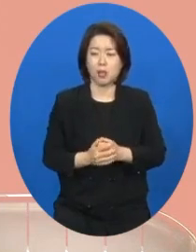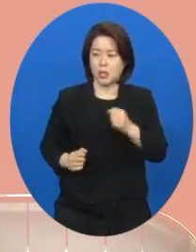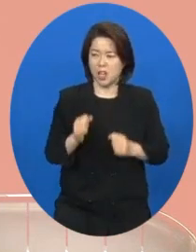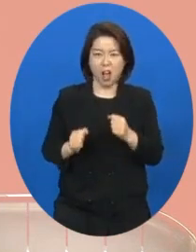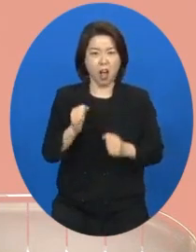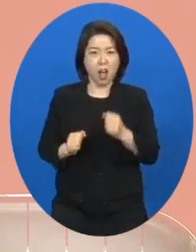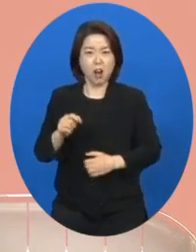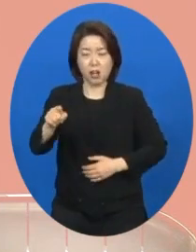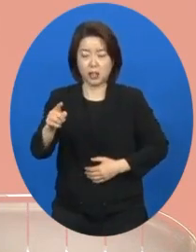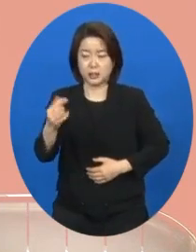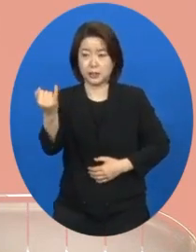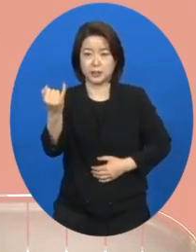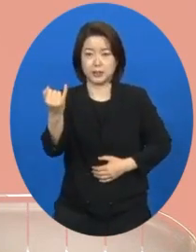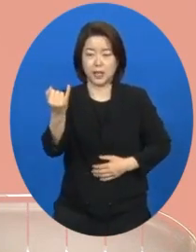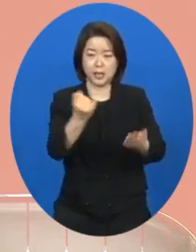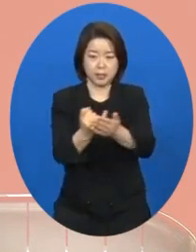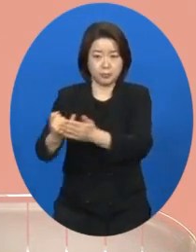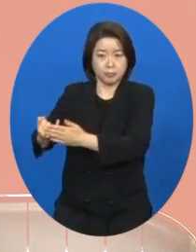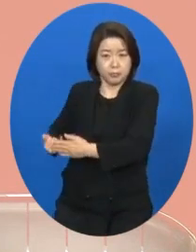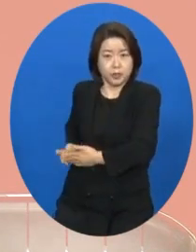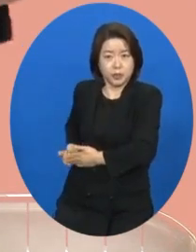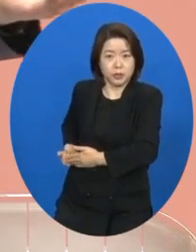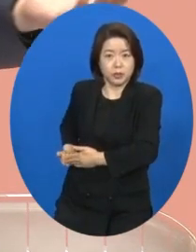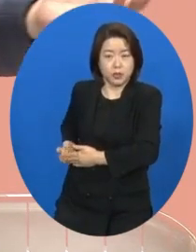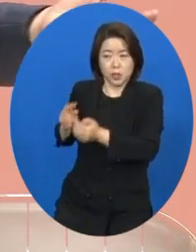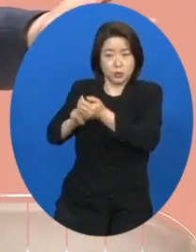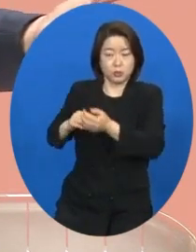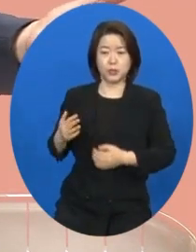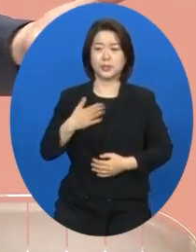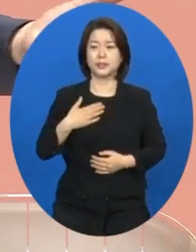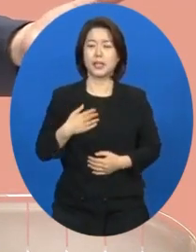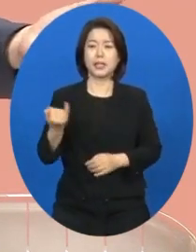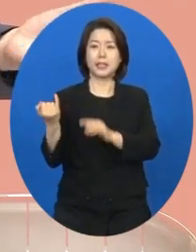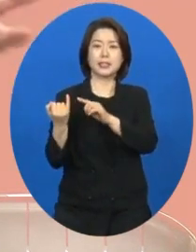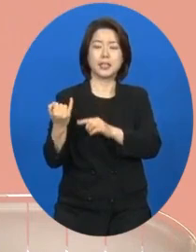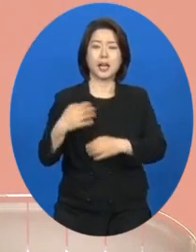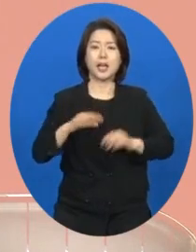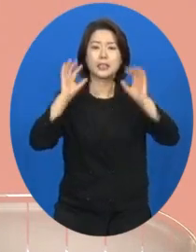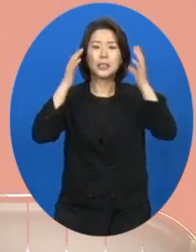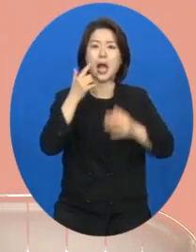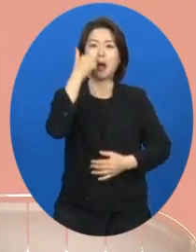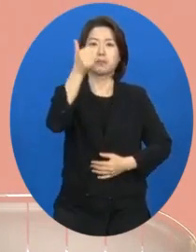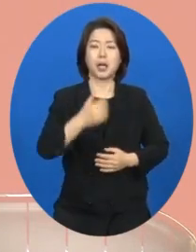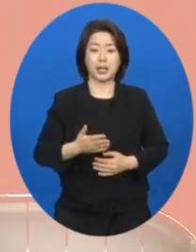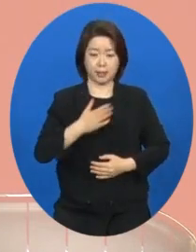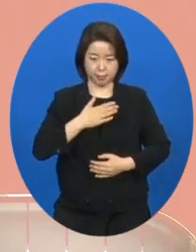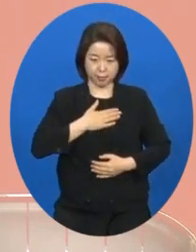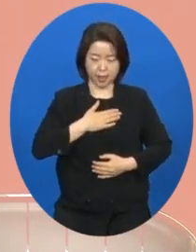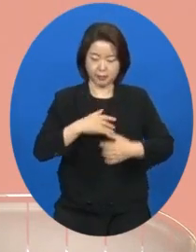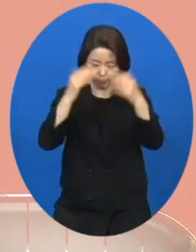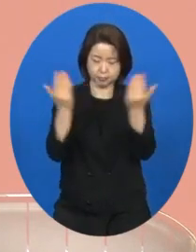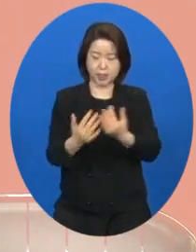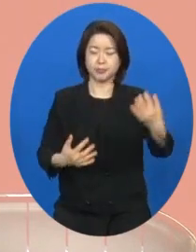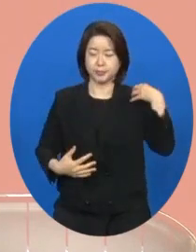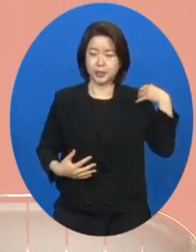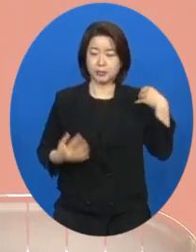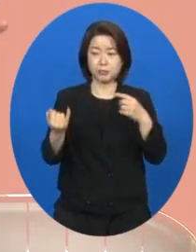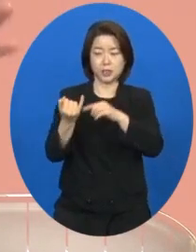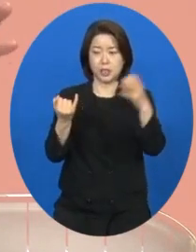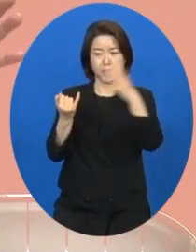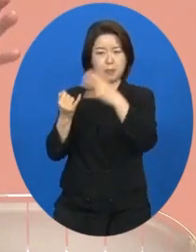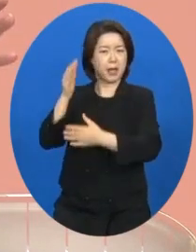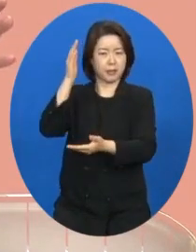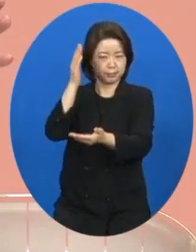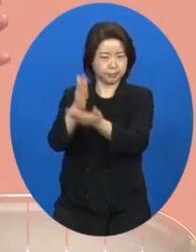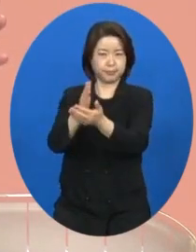달려가서 그 딸을 뒤에 감추고 내가 이 아이의 아버지입니다. 내가 다 책임질 테니 이 아이에게는 아무